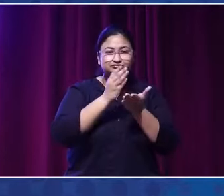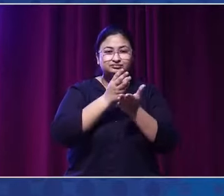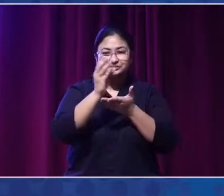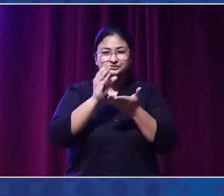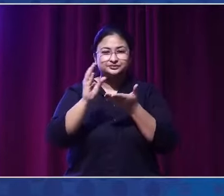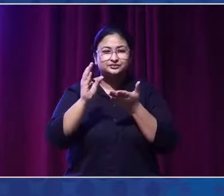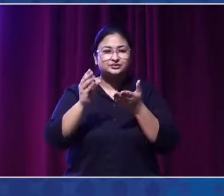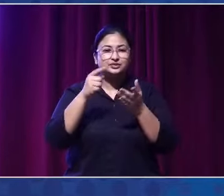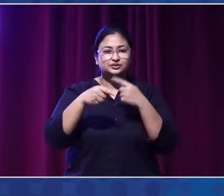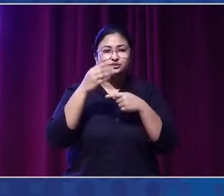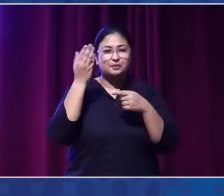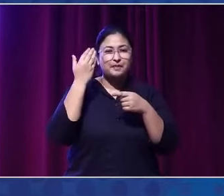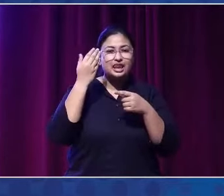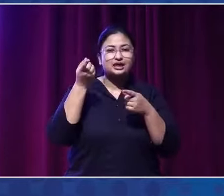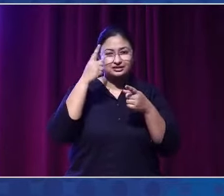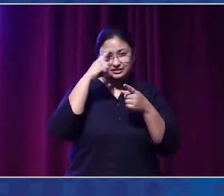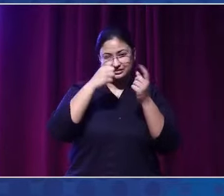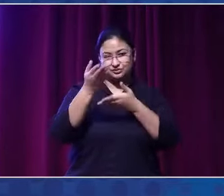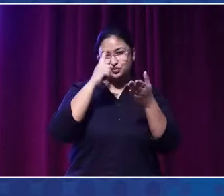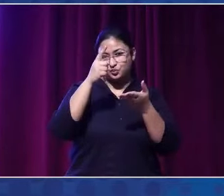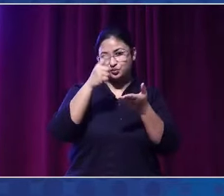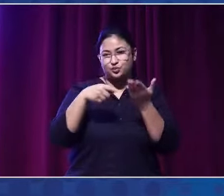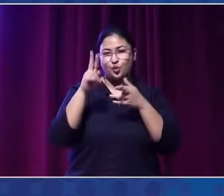थे. मेरे ख्याल से जरूर याद होगा.